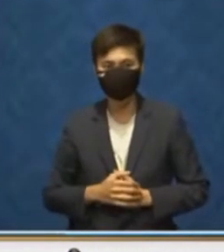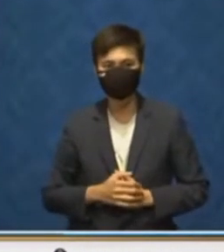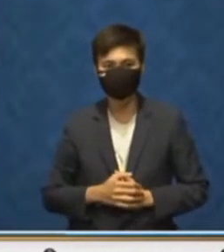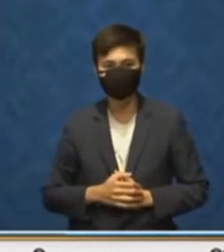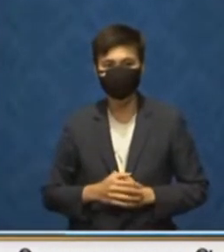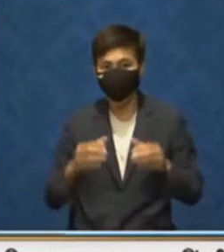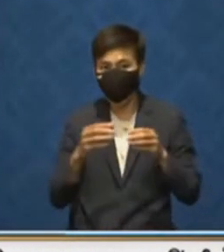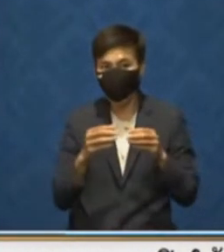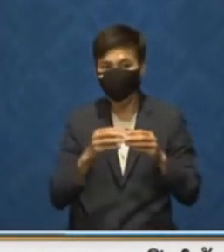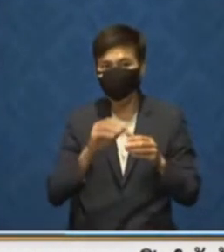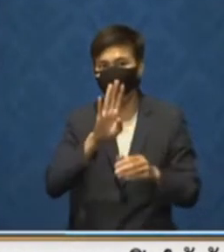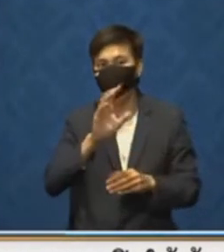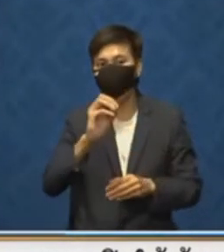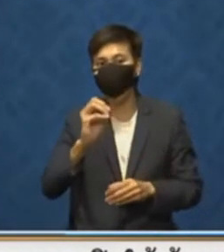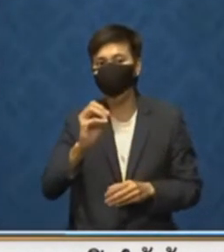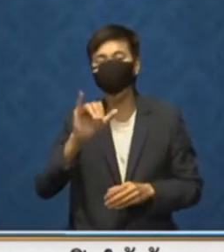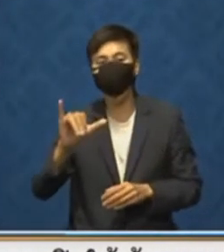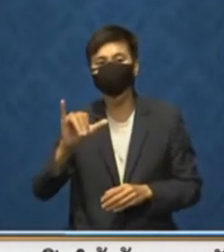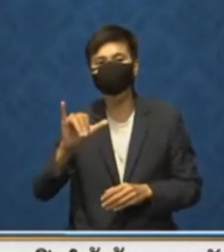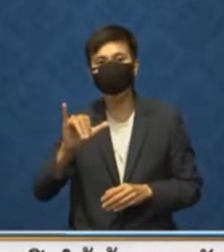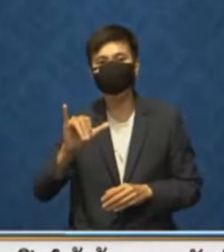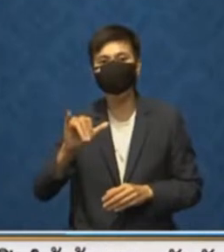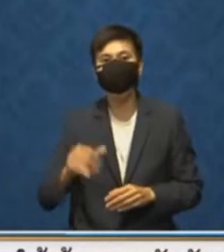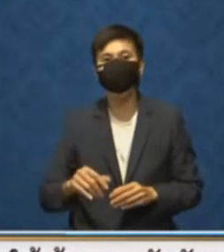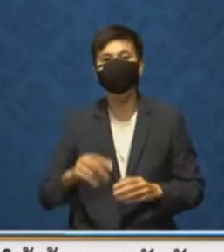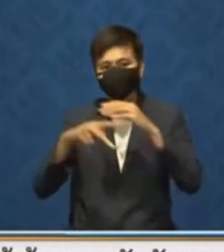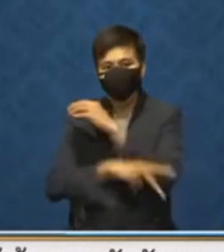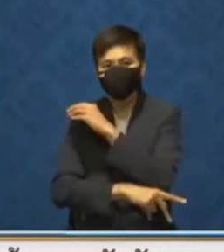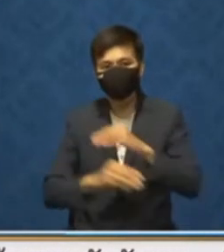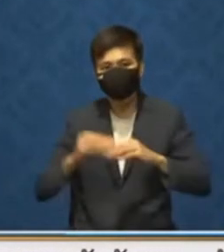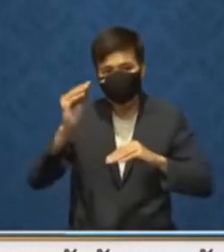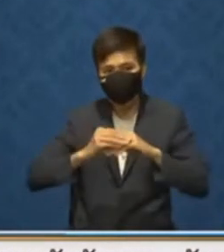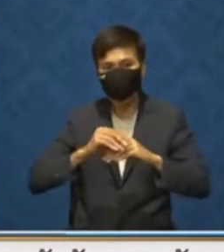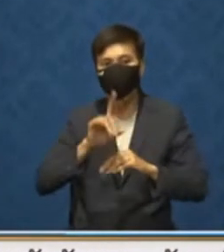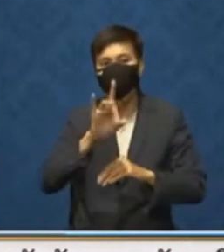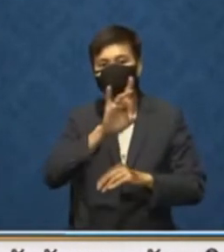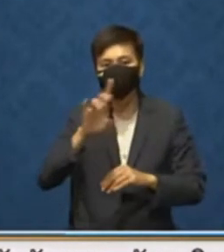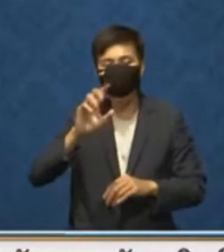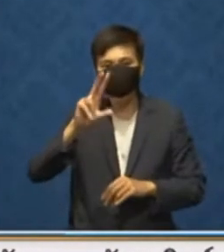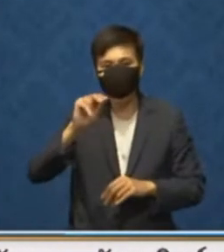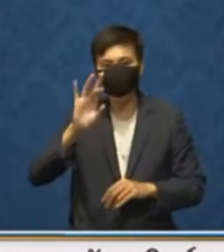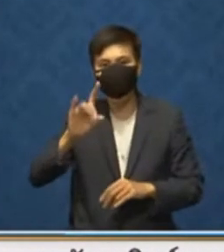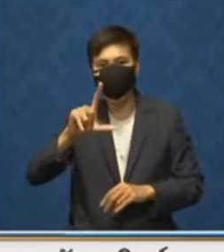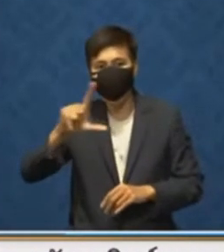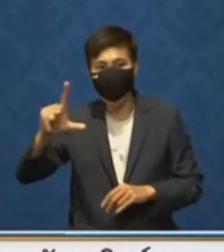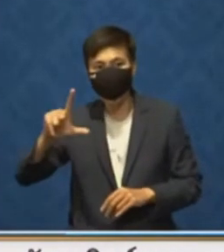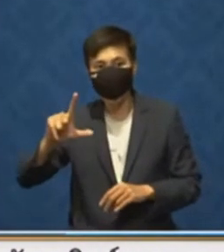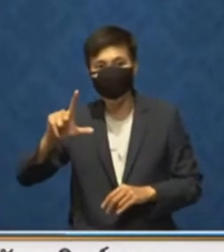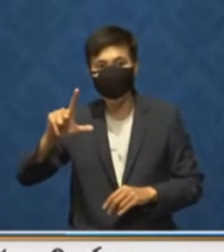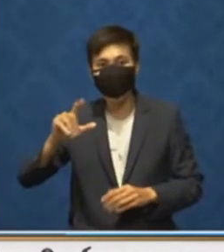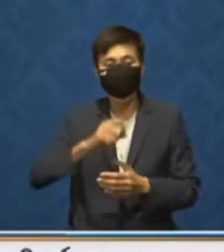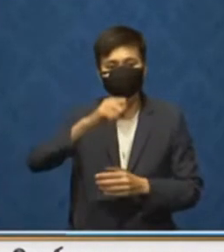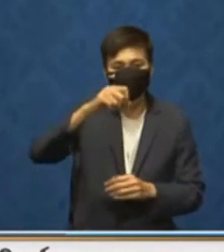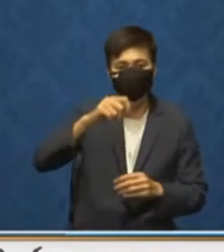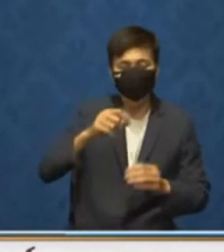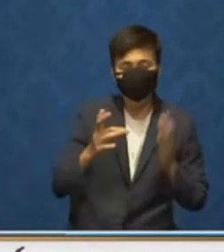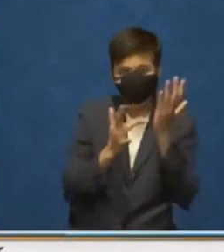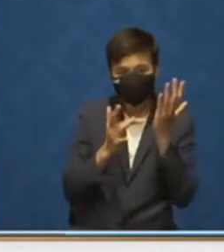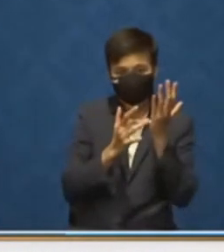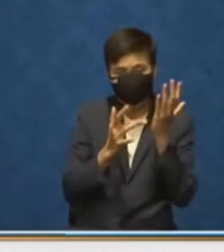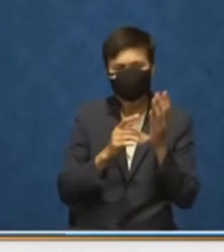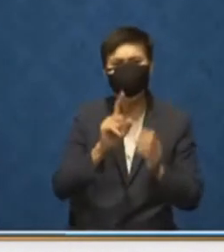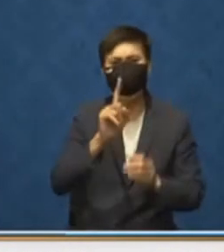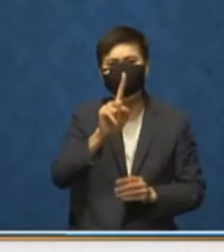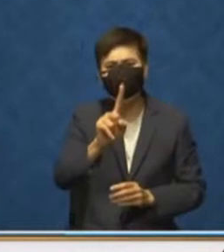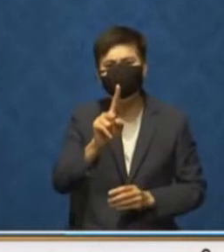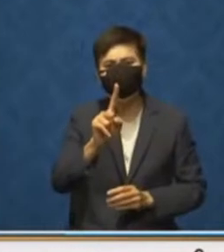โกงเพิ่มราคากลาง 138รายนี้เฉพาะราคาซอฟต์แวร์ตัวเดียวของเดิมนะครับเวลาเขา